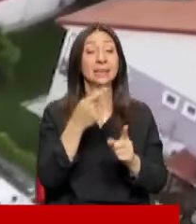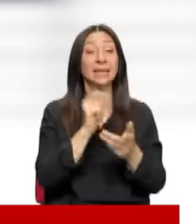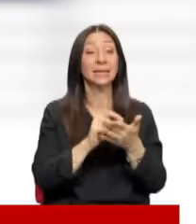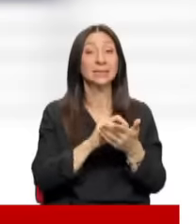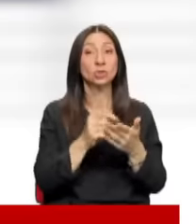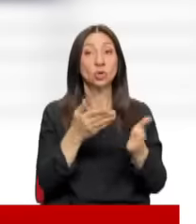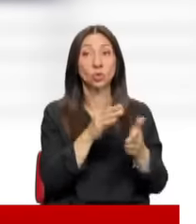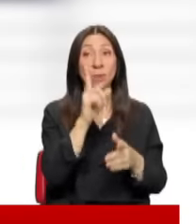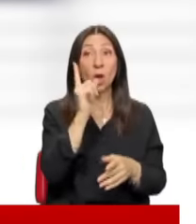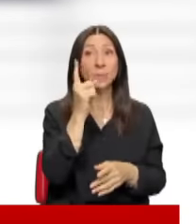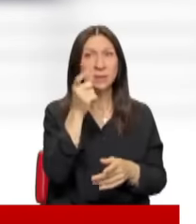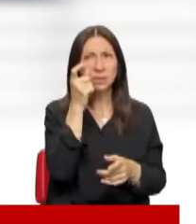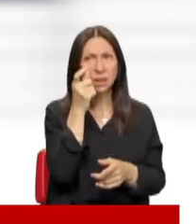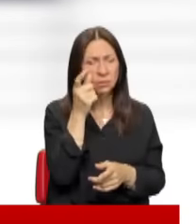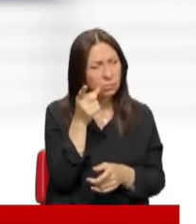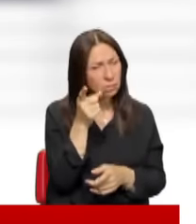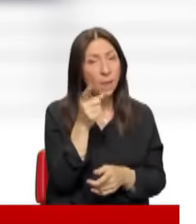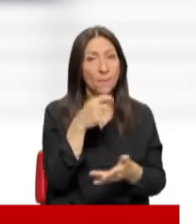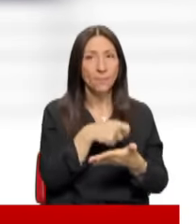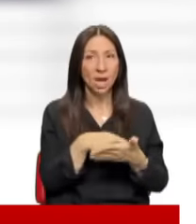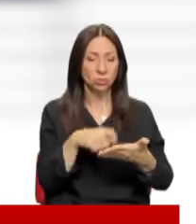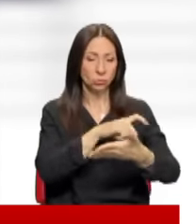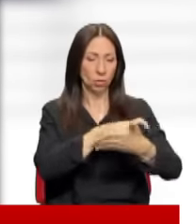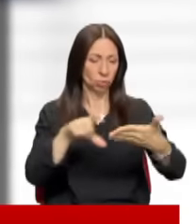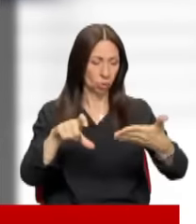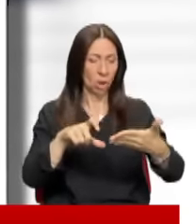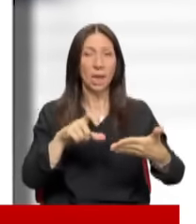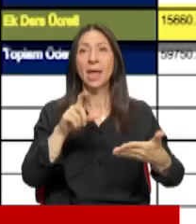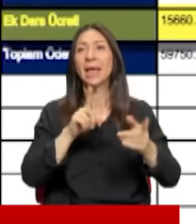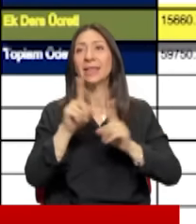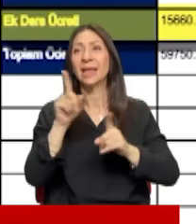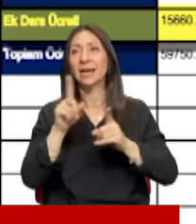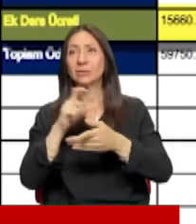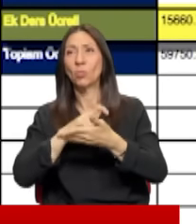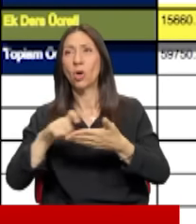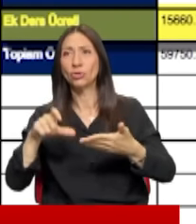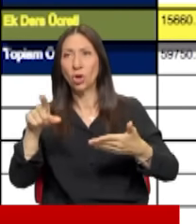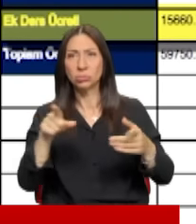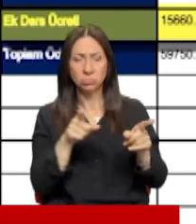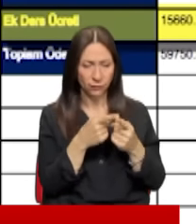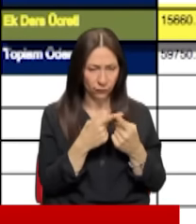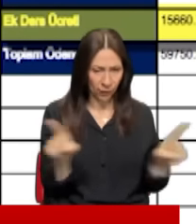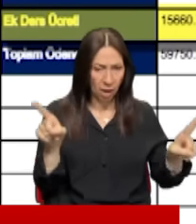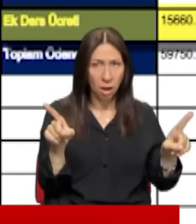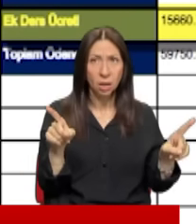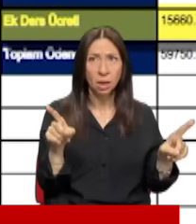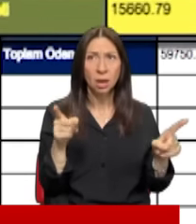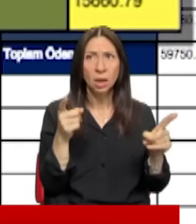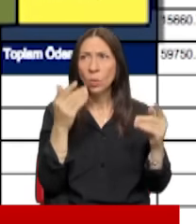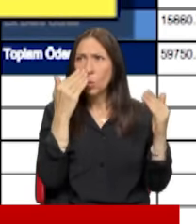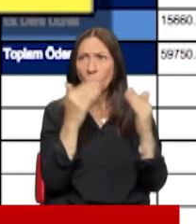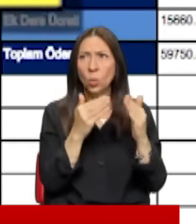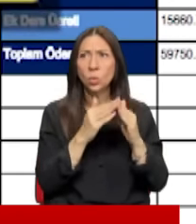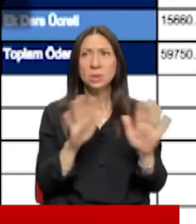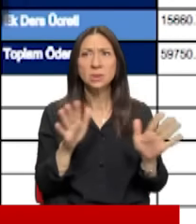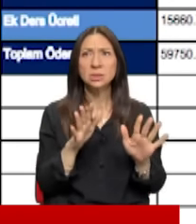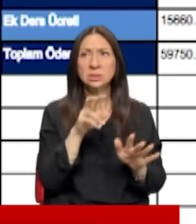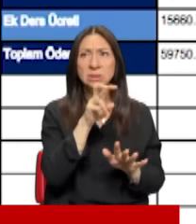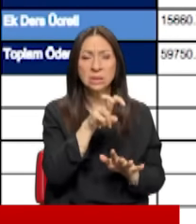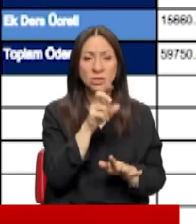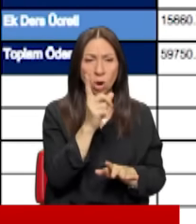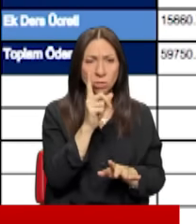yolsuzluğu. Bir öğretmenin dikkatiyle maaş bodrosuyla elektronik sistemde adına düzenlenen bodro arasındaki tutarsızlık fark edildi.